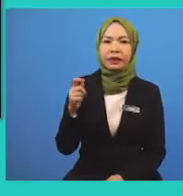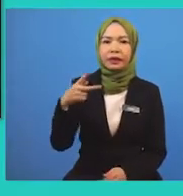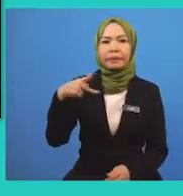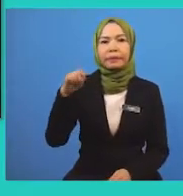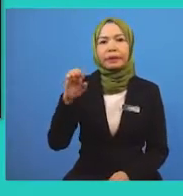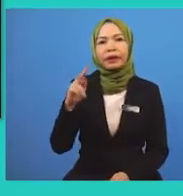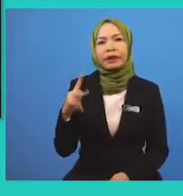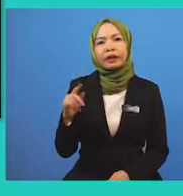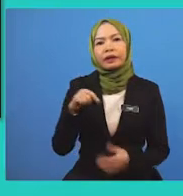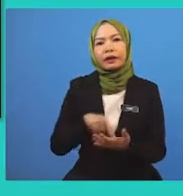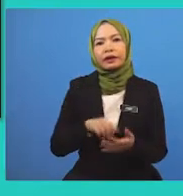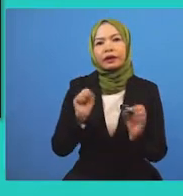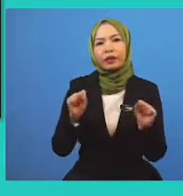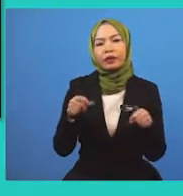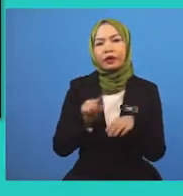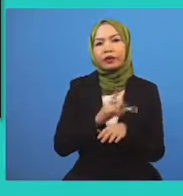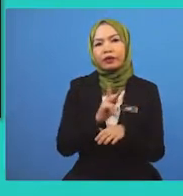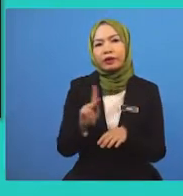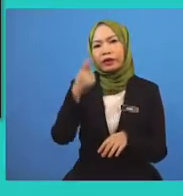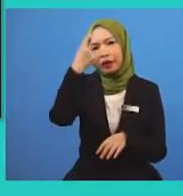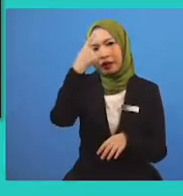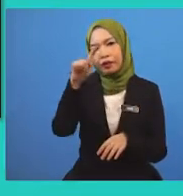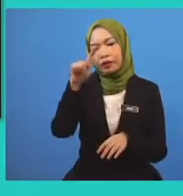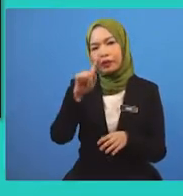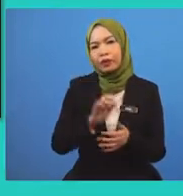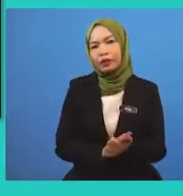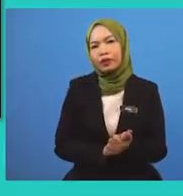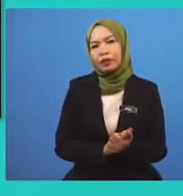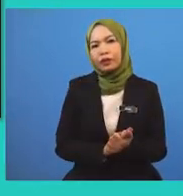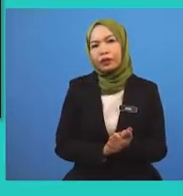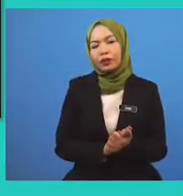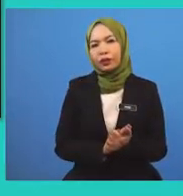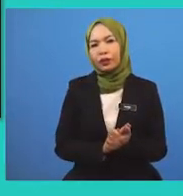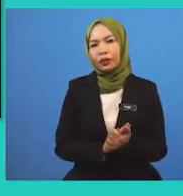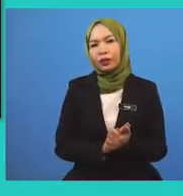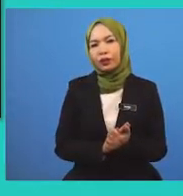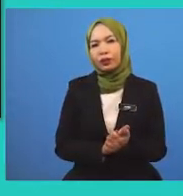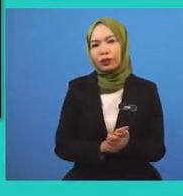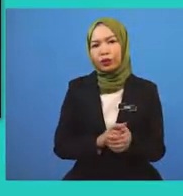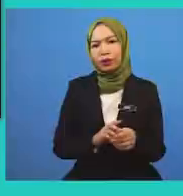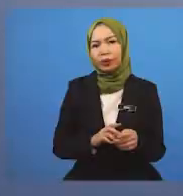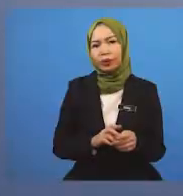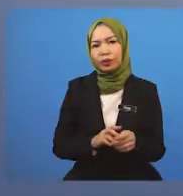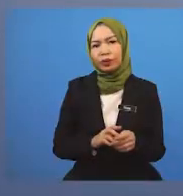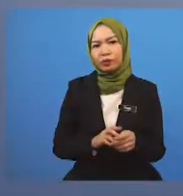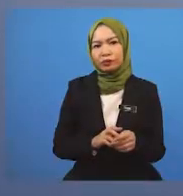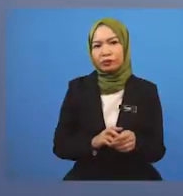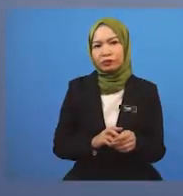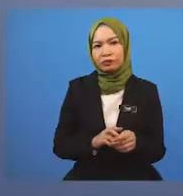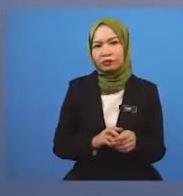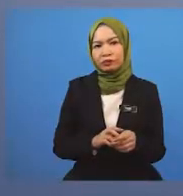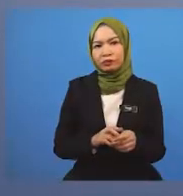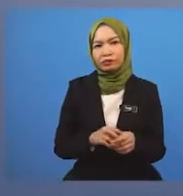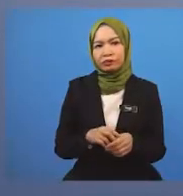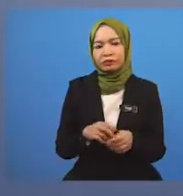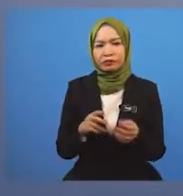untuk merawat kecederaan ringan seperti terseliuh atau lebam. Baiklah,